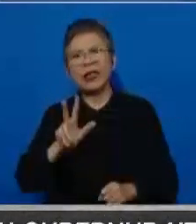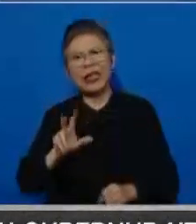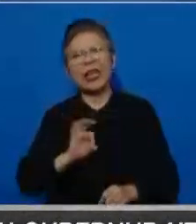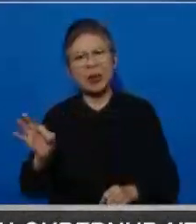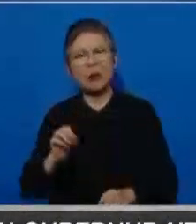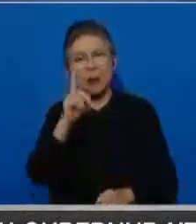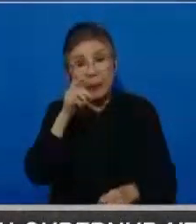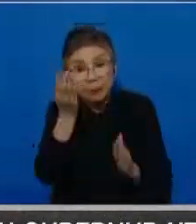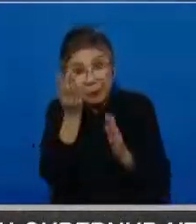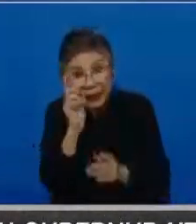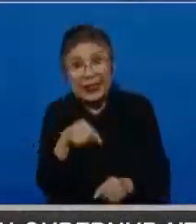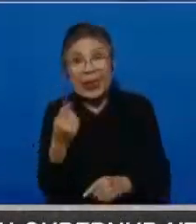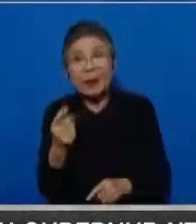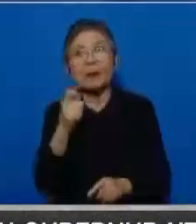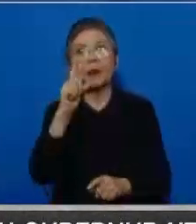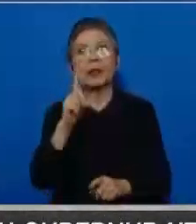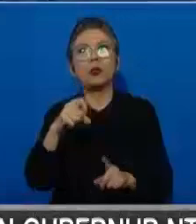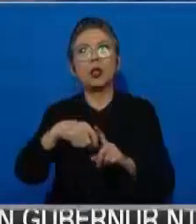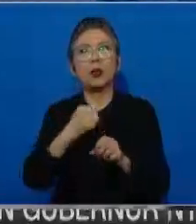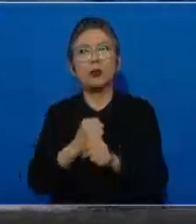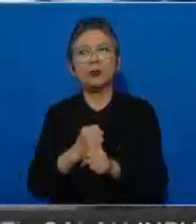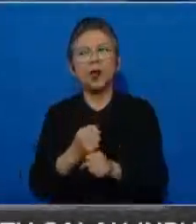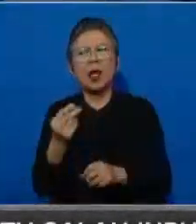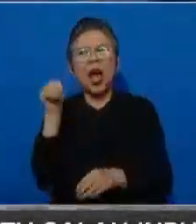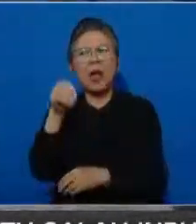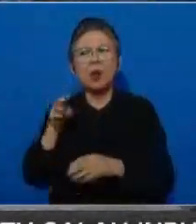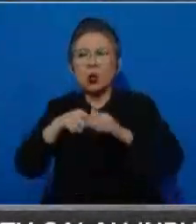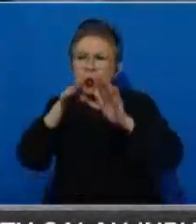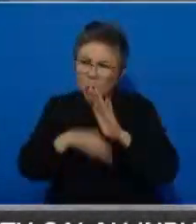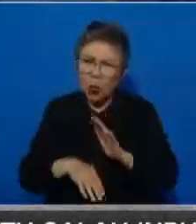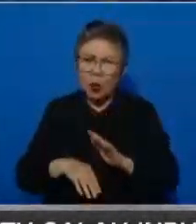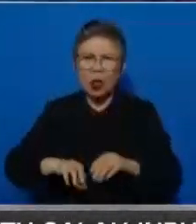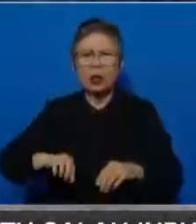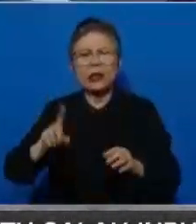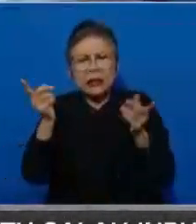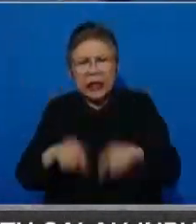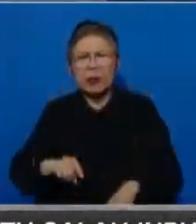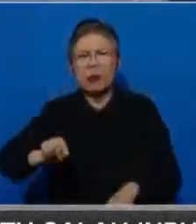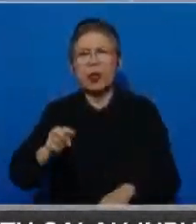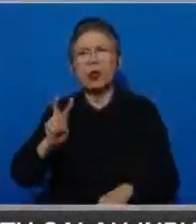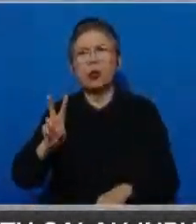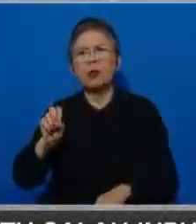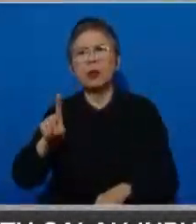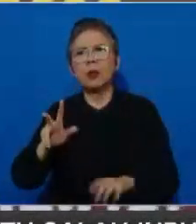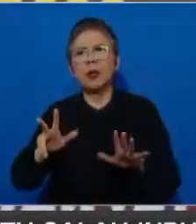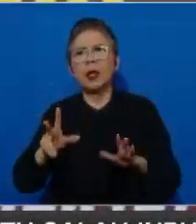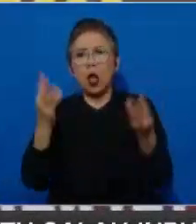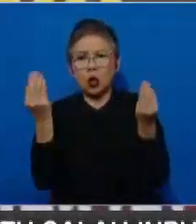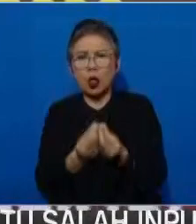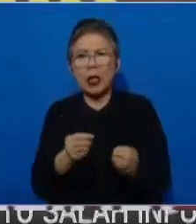per kilogram. Harga ayam yang selalu di bawah biaya produksi terjadi sejak tahun 2018 sehingga total kerugian mencapai